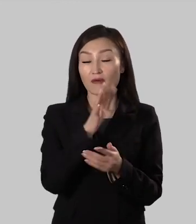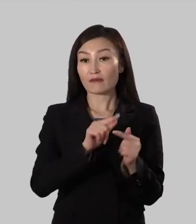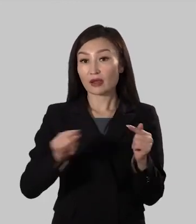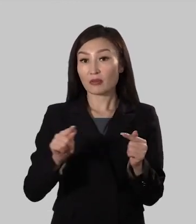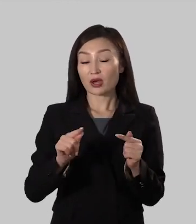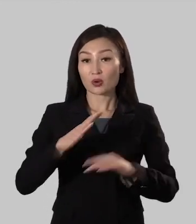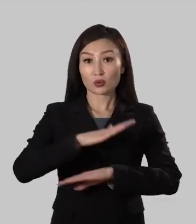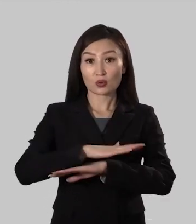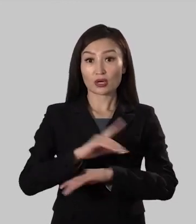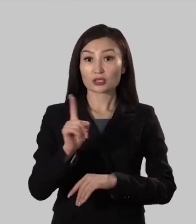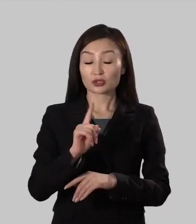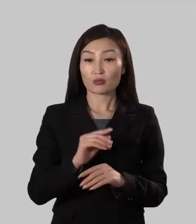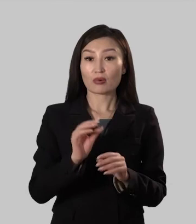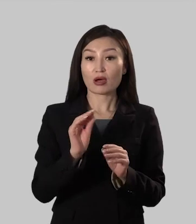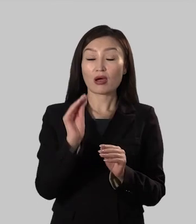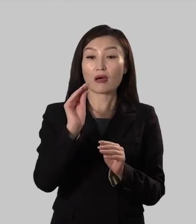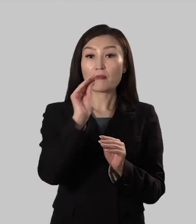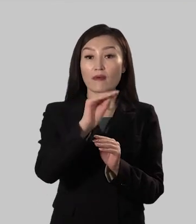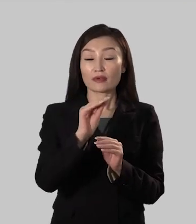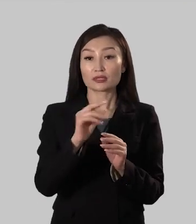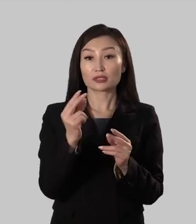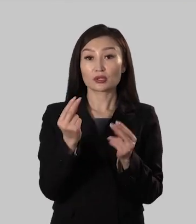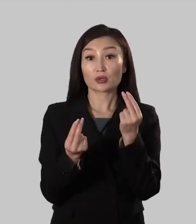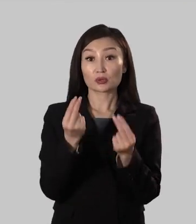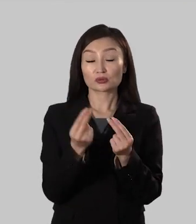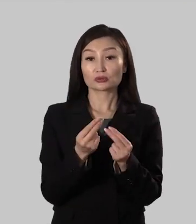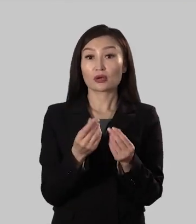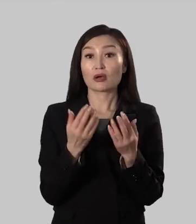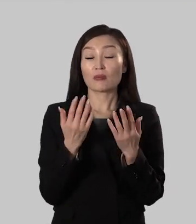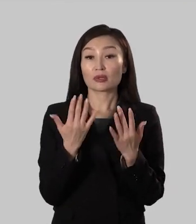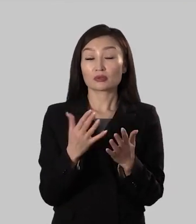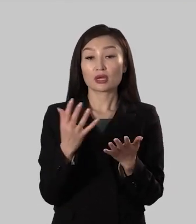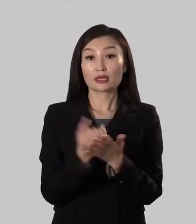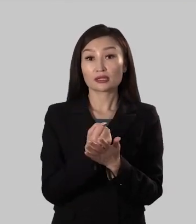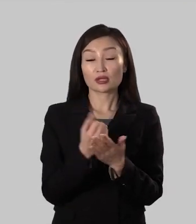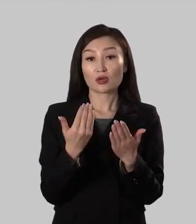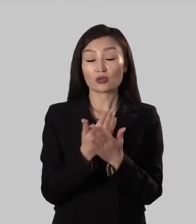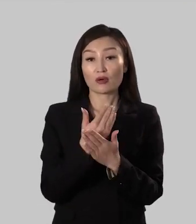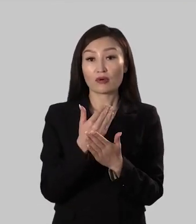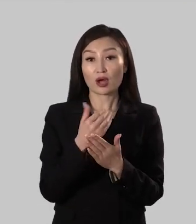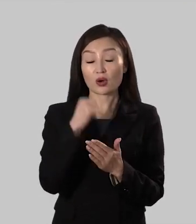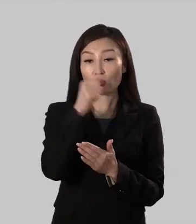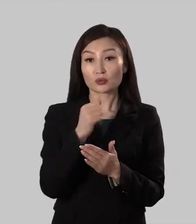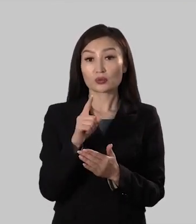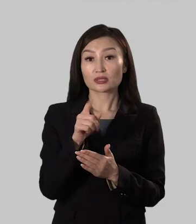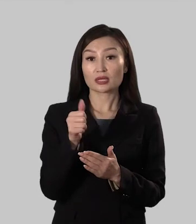собирали во время урока. Чтобы повесить украшения, вам потребуется всего лишь отгадать